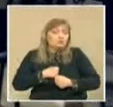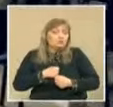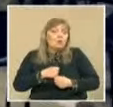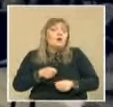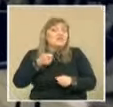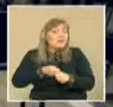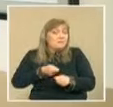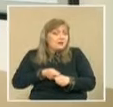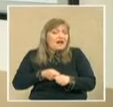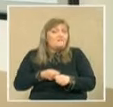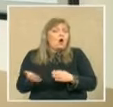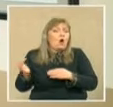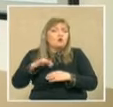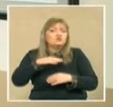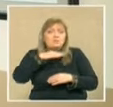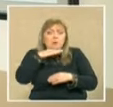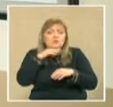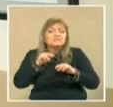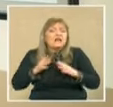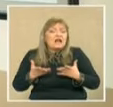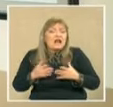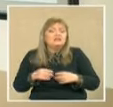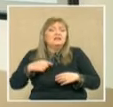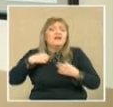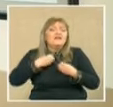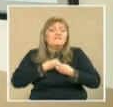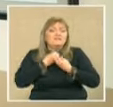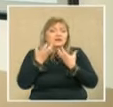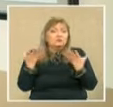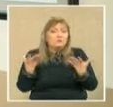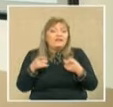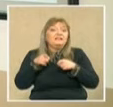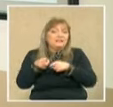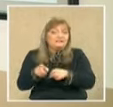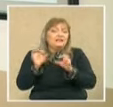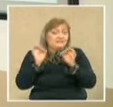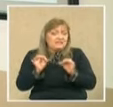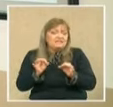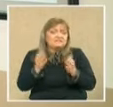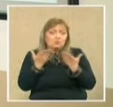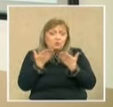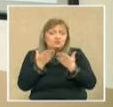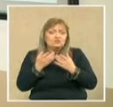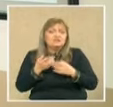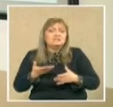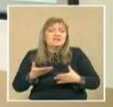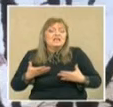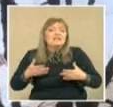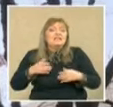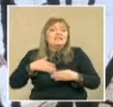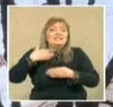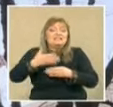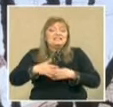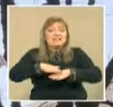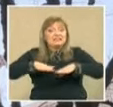прави още по-старателни, още по-вдъхновени и те наистина с тръв направо излизат на